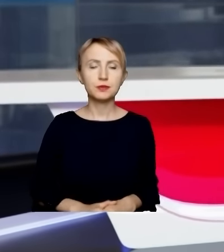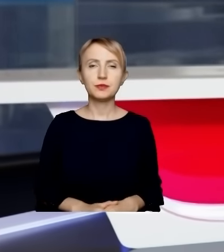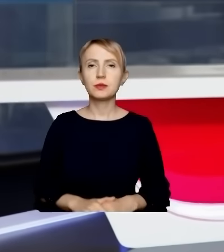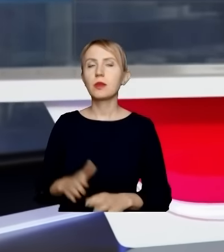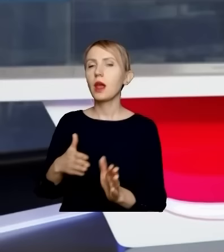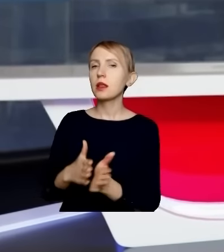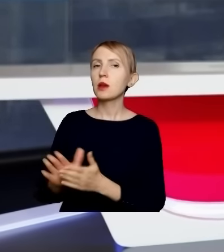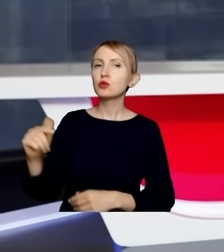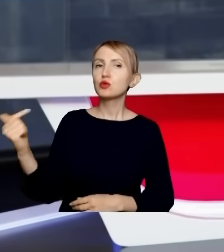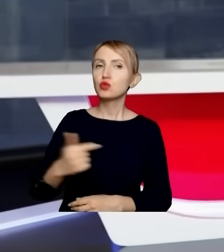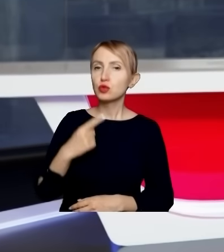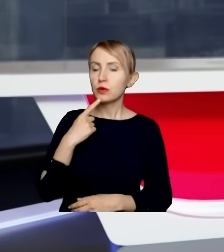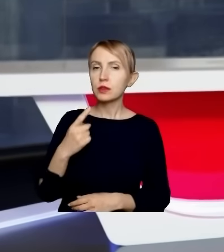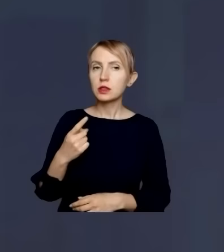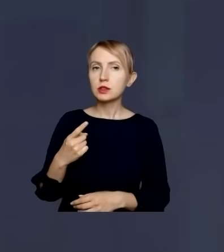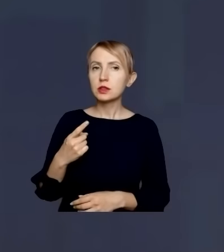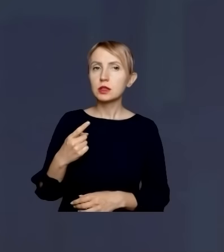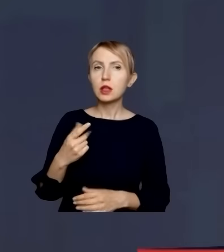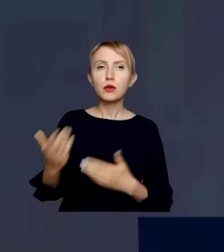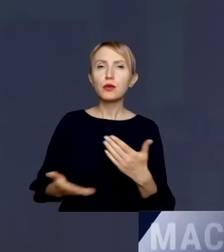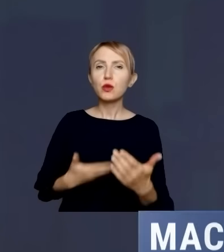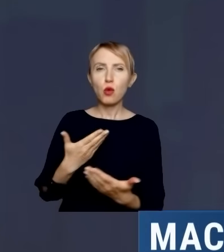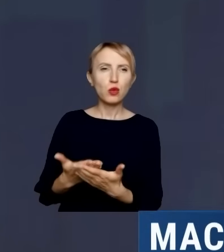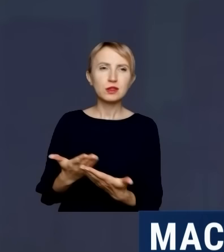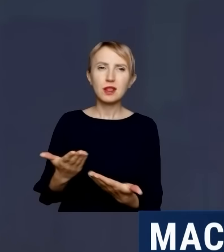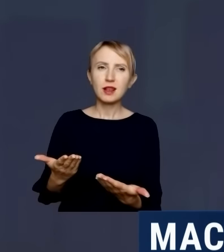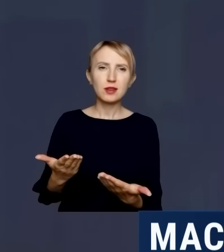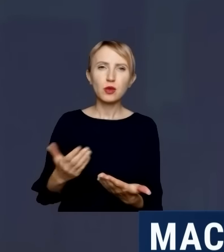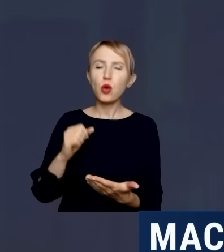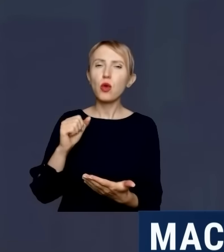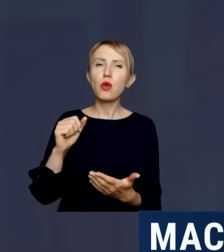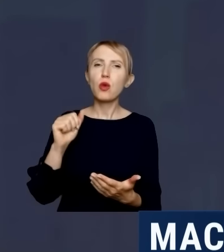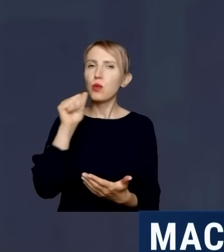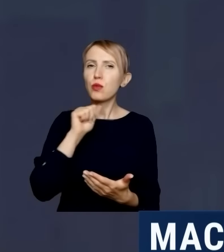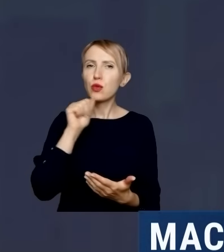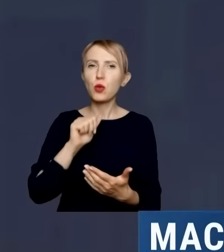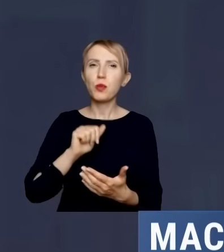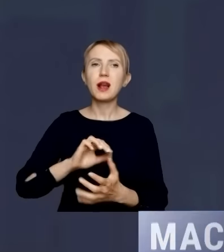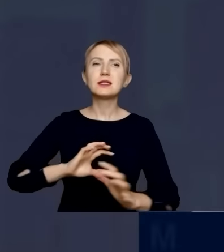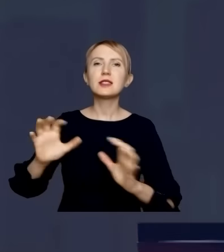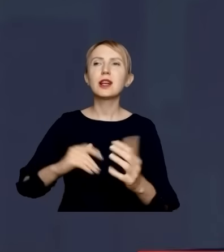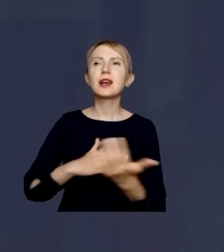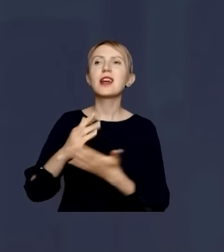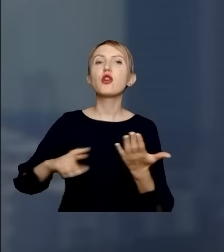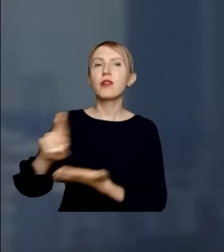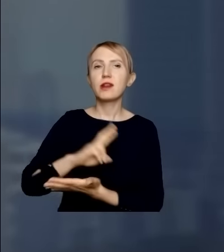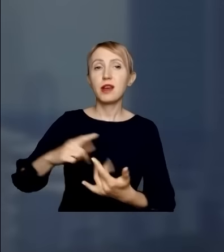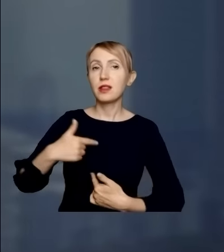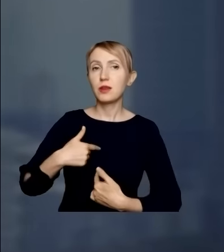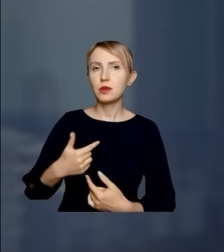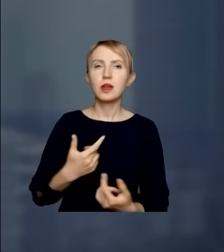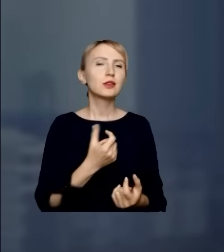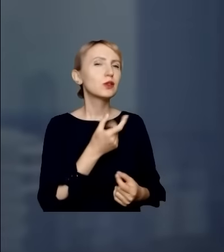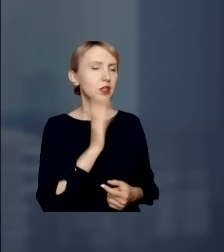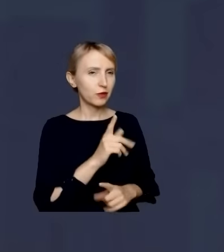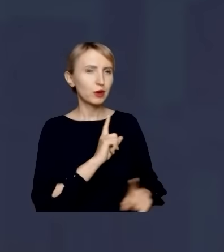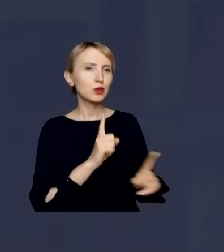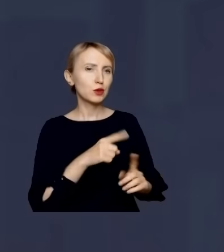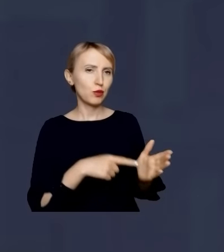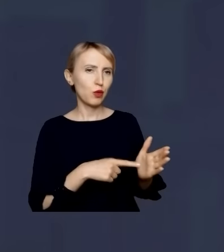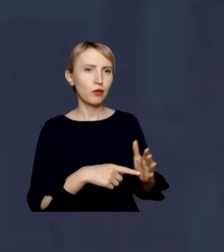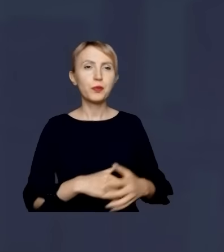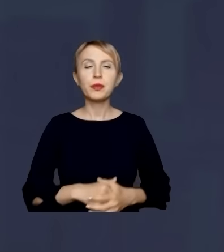muszę powiedzieć, że ten cały wniosek to jest oczywiście próba zastraszenia Krajowej Rady i mnie. No, a to zaraz akurat, o tym porozmawiamy. Tak. Akurat